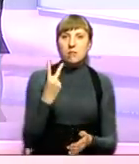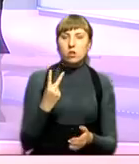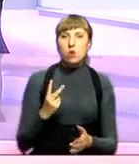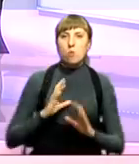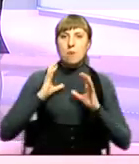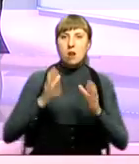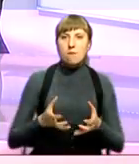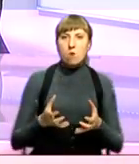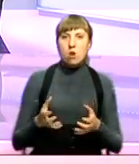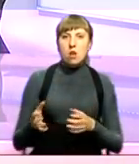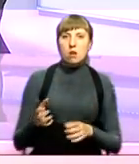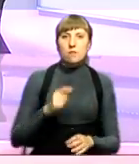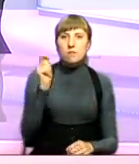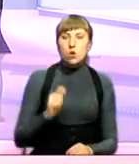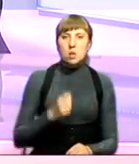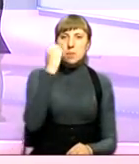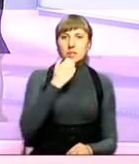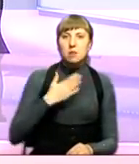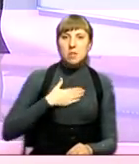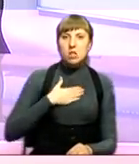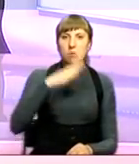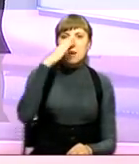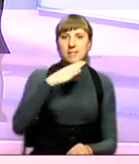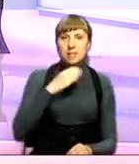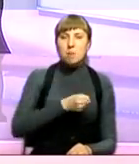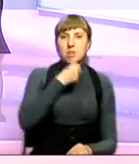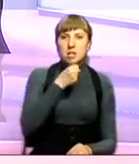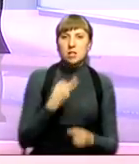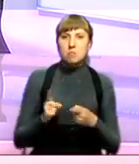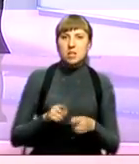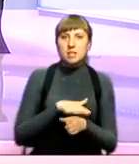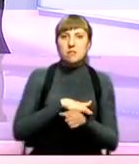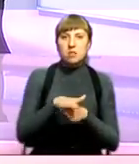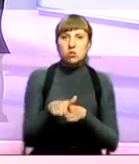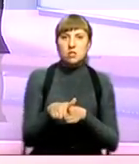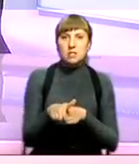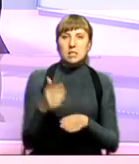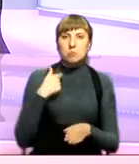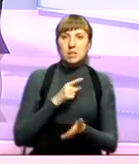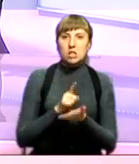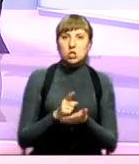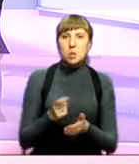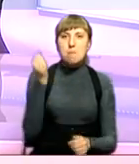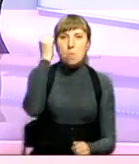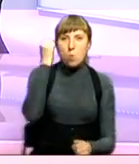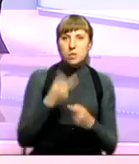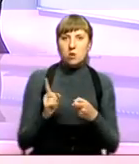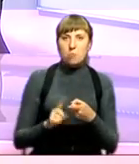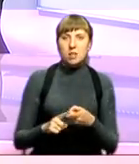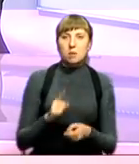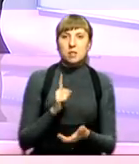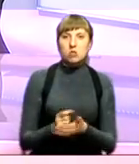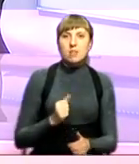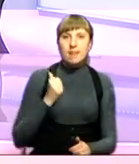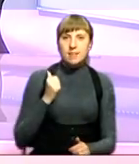войне. Благодаря нашим отцам, дедам это свершилось. Мы должны помнить об этом, мы должны гордиться этим.